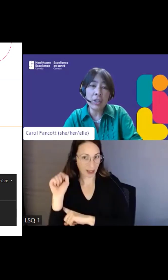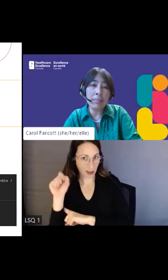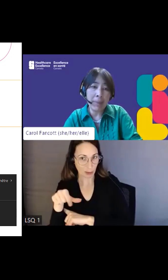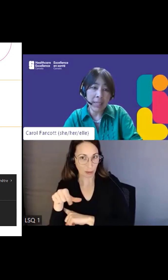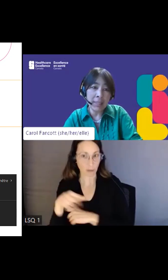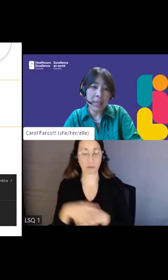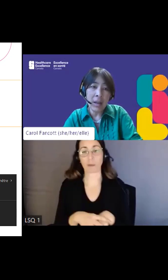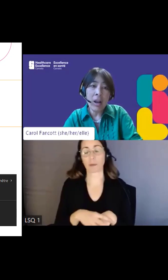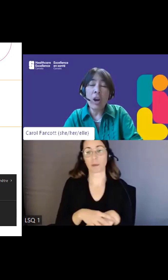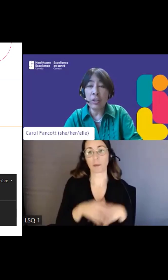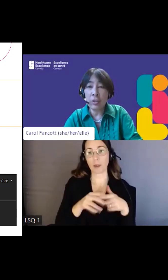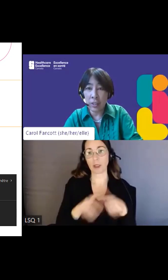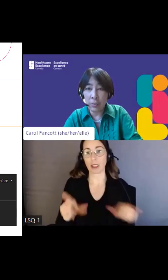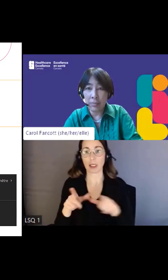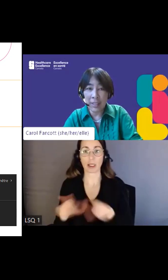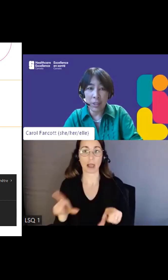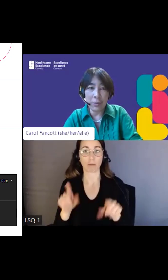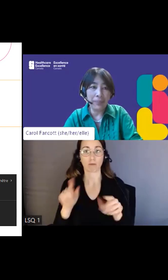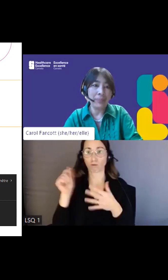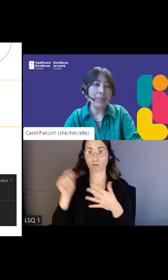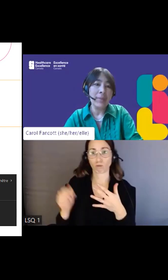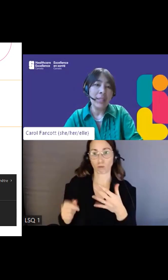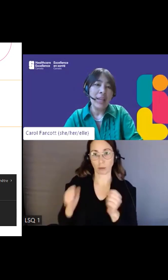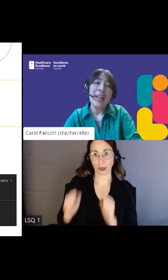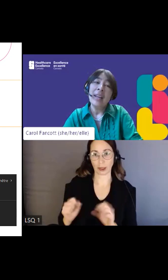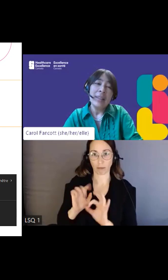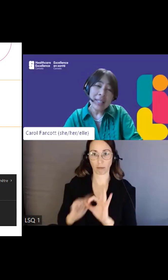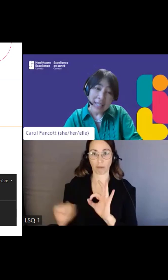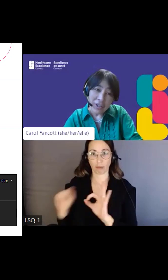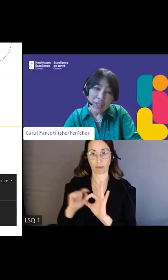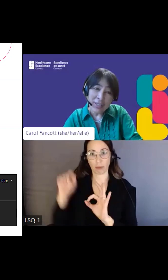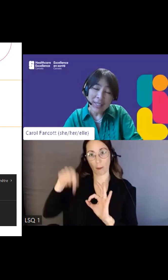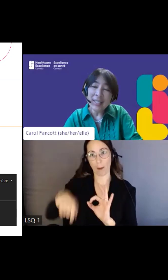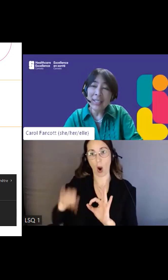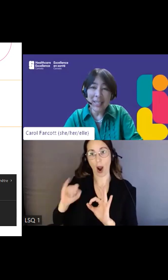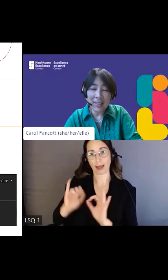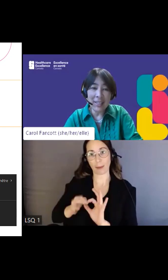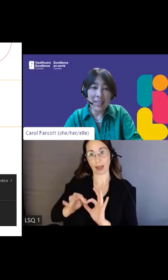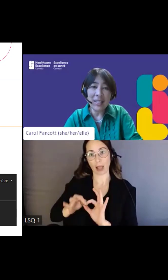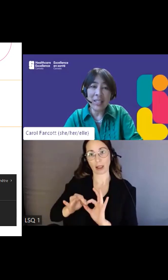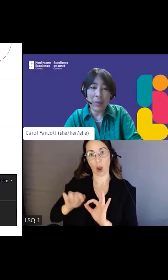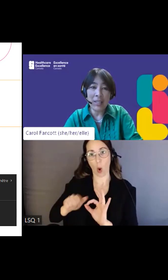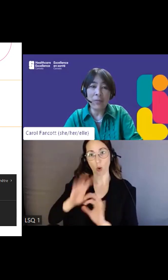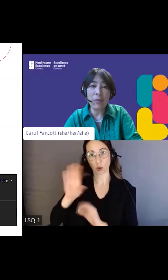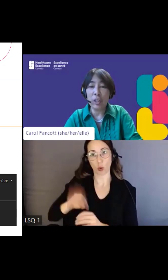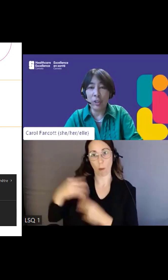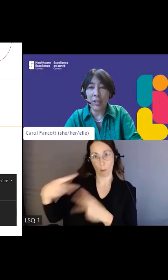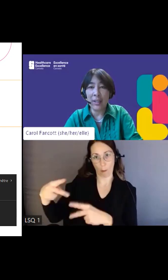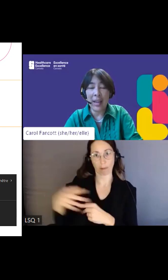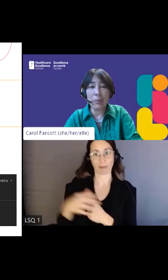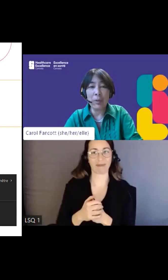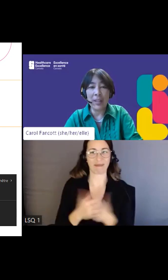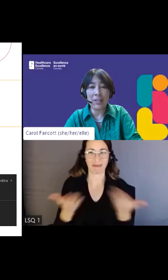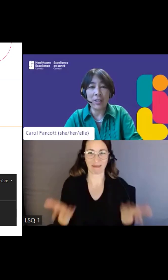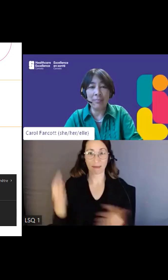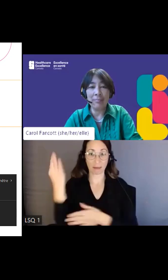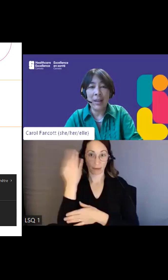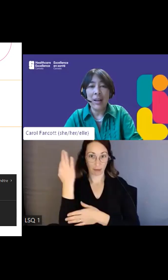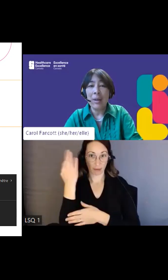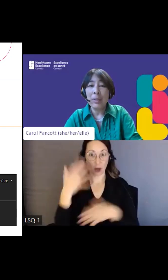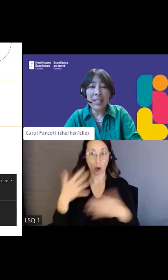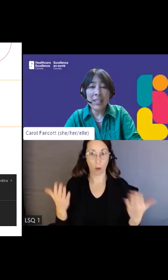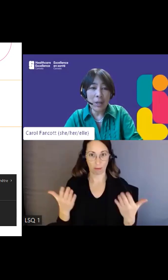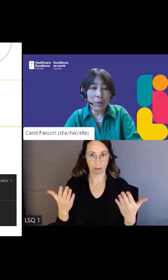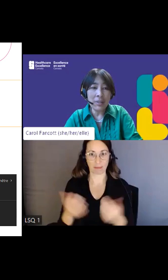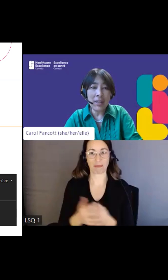interprétation de votre menu Zoom. Cette séance est donc une séance d'apprentissage ainsi que de réflexion. Veuillez